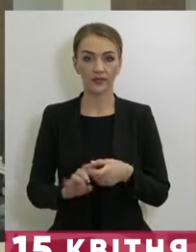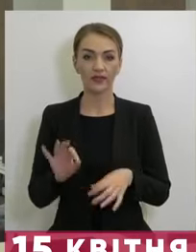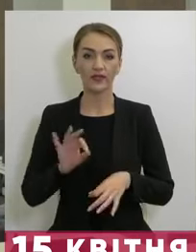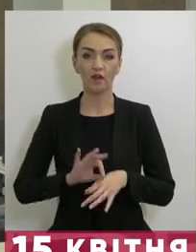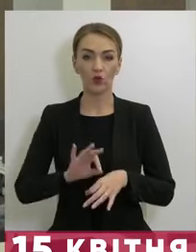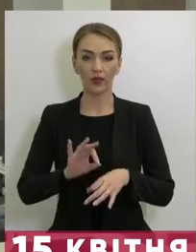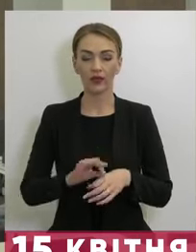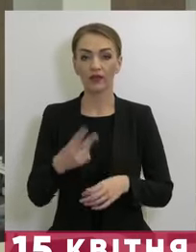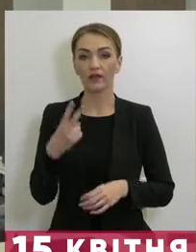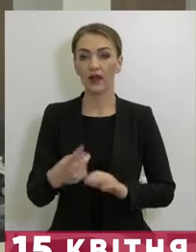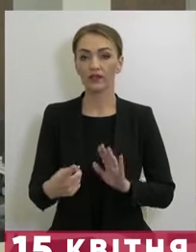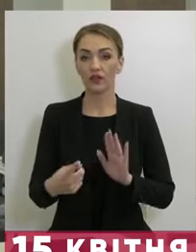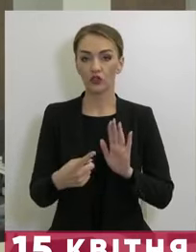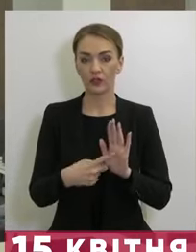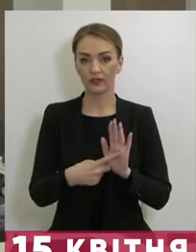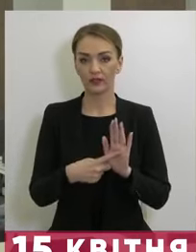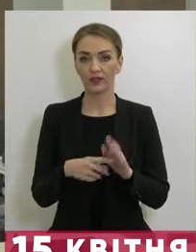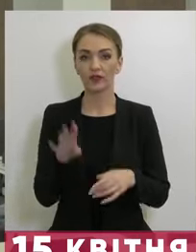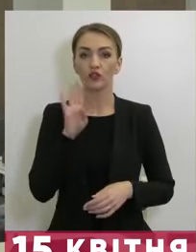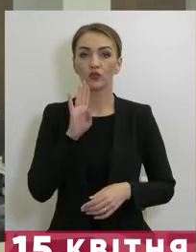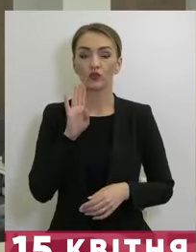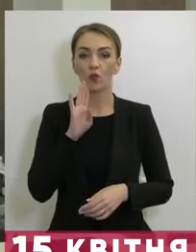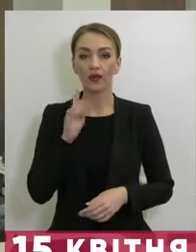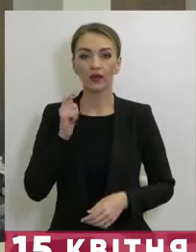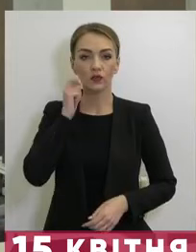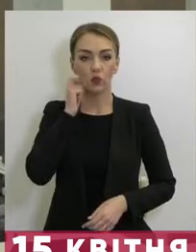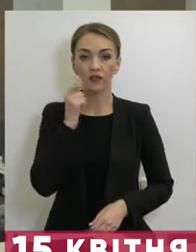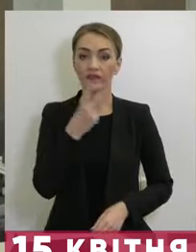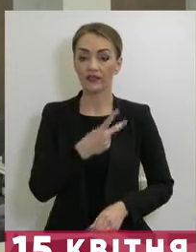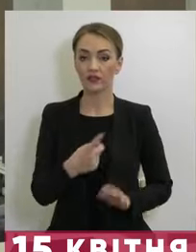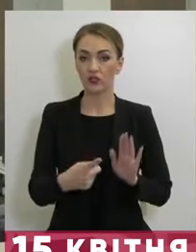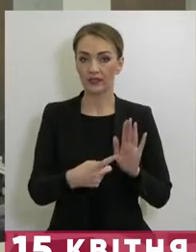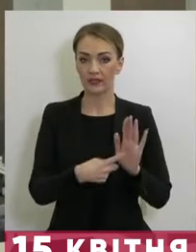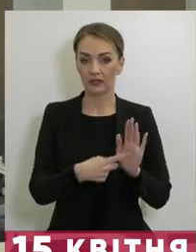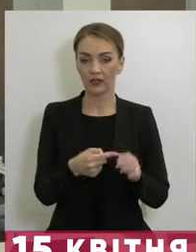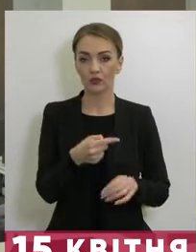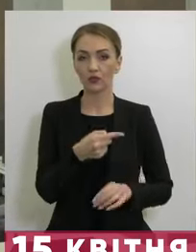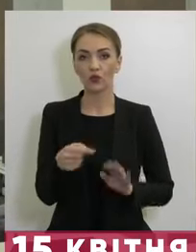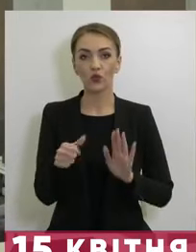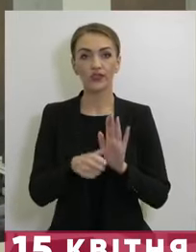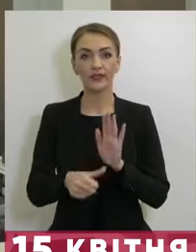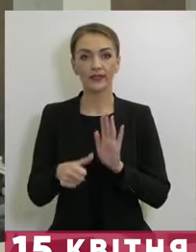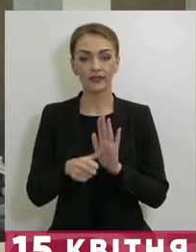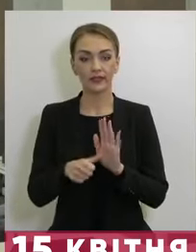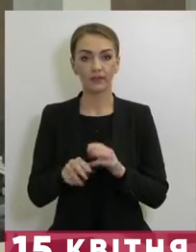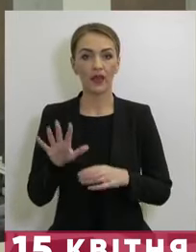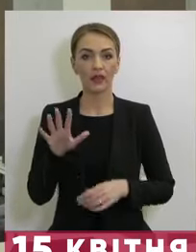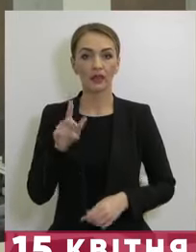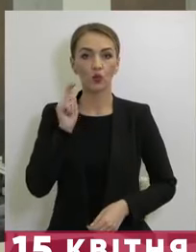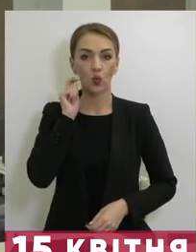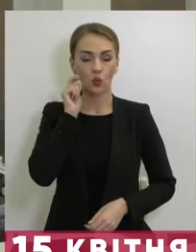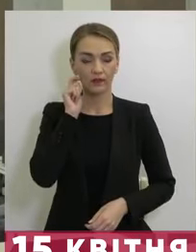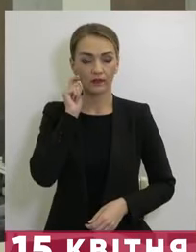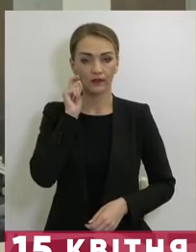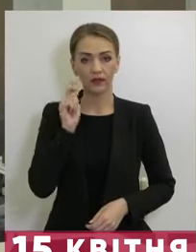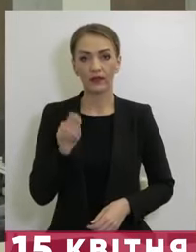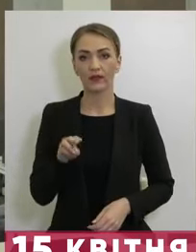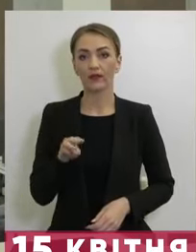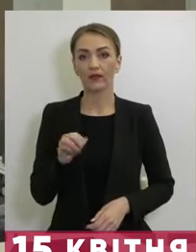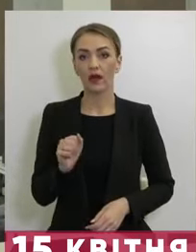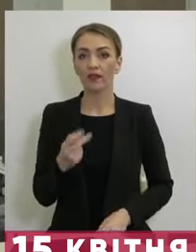Захворіли 26 жінок віком від 26 до 65 років та